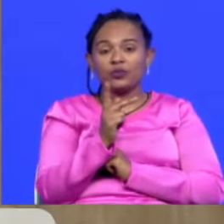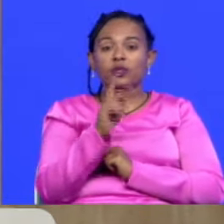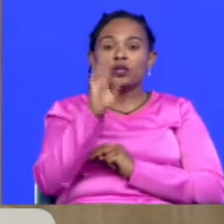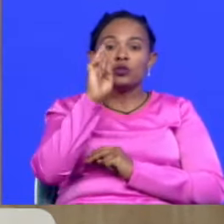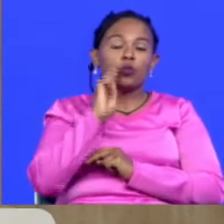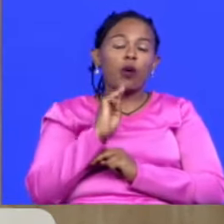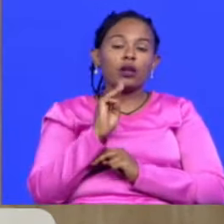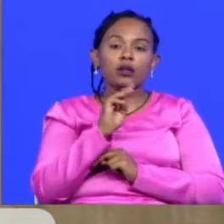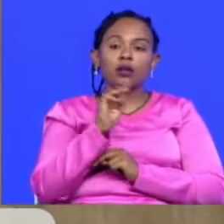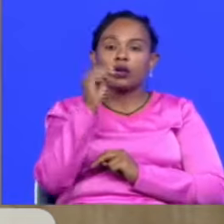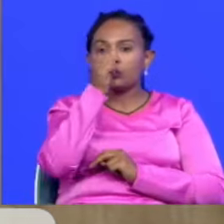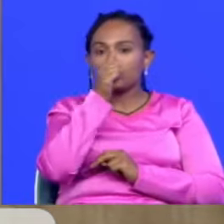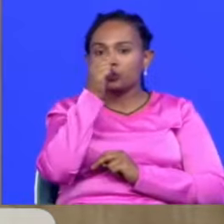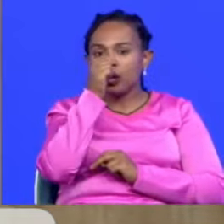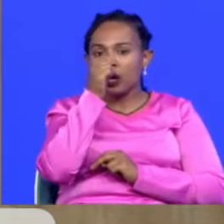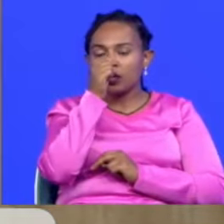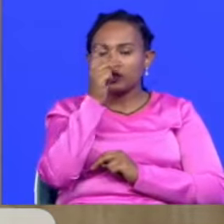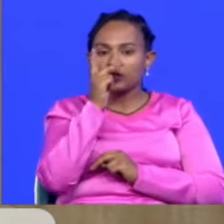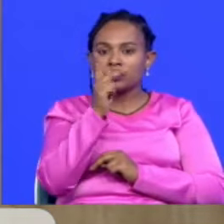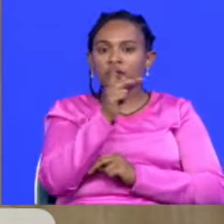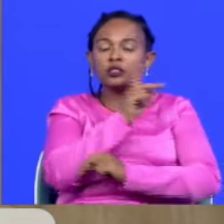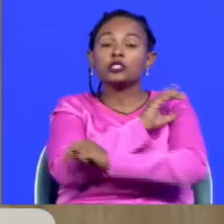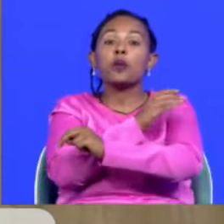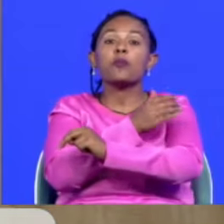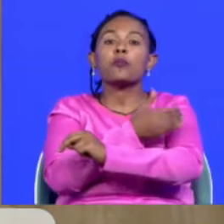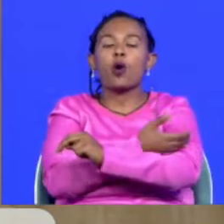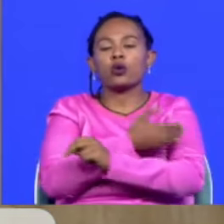ሶማሌን እንደ ኢትዮጵያ ቆጥረን ኢምፓወር ያደረግነው እኛ ነን።